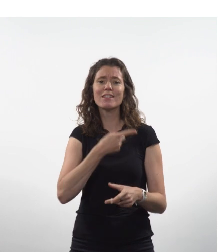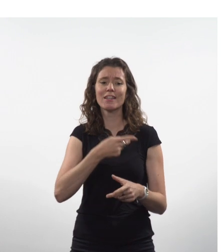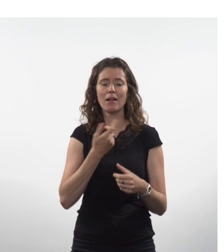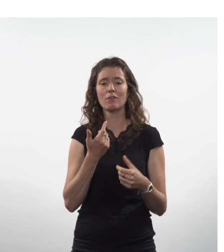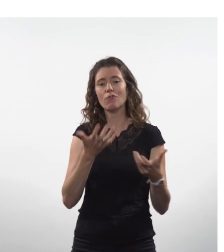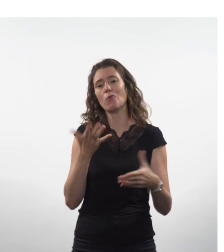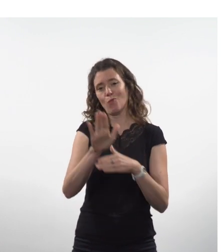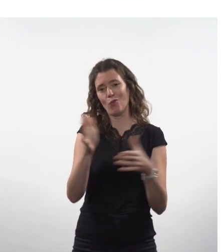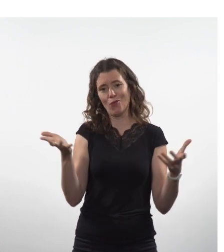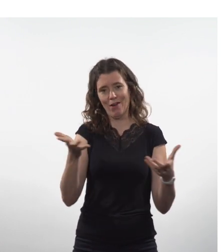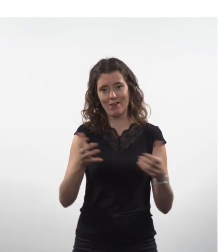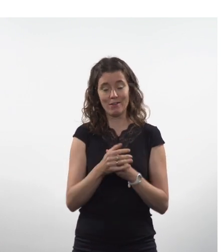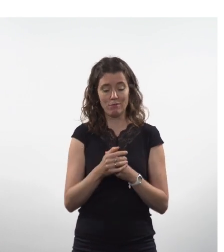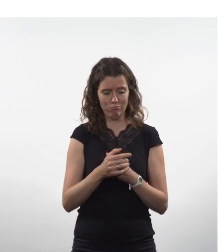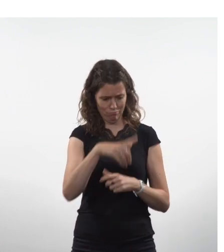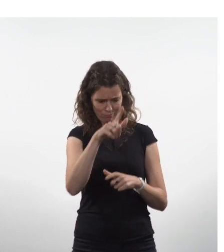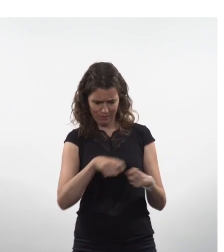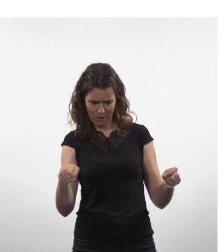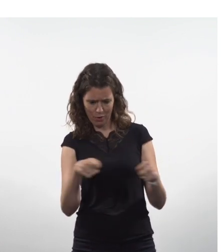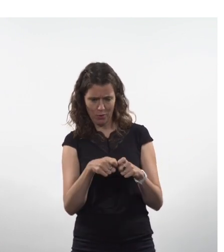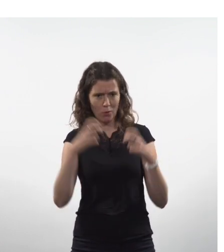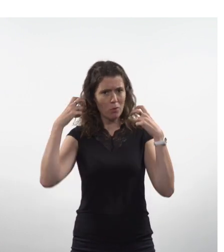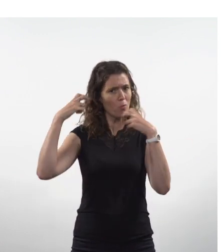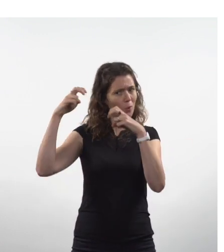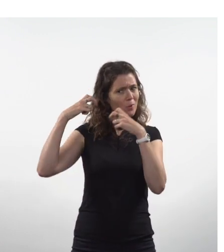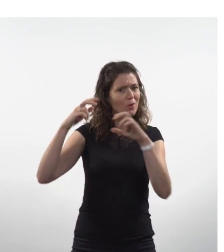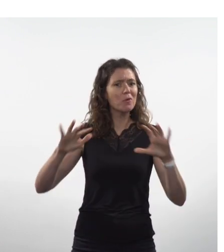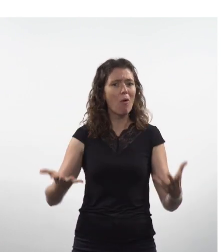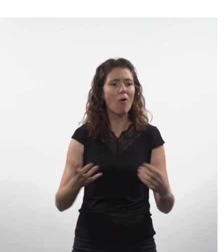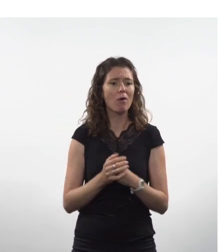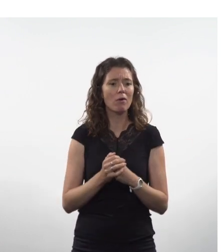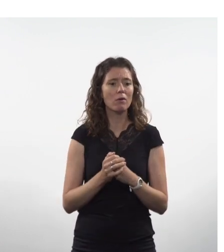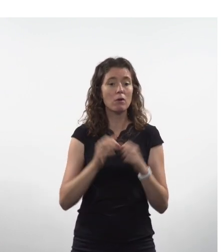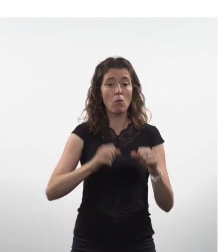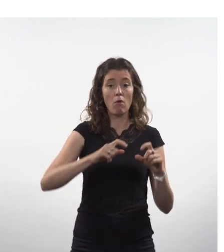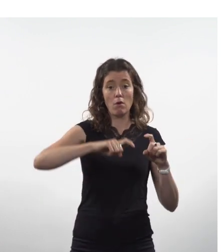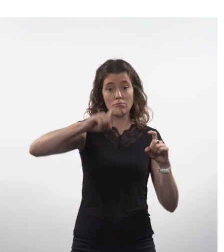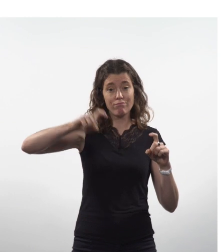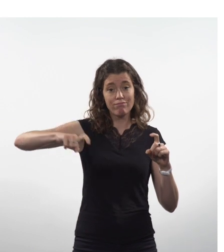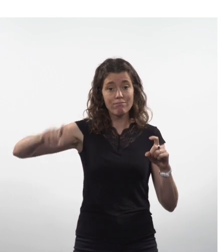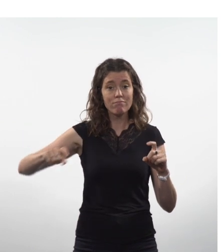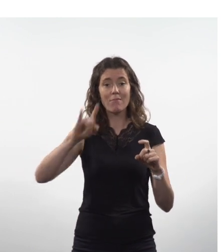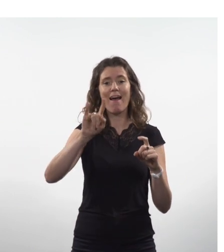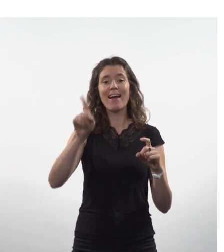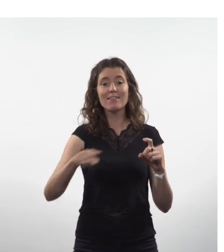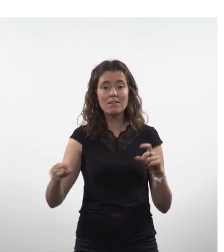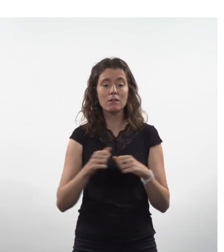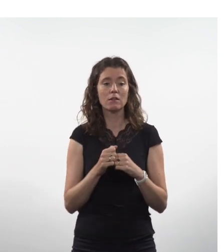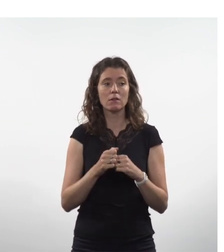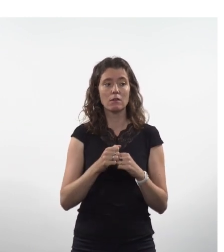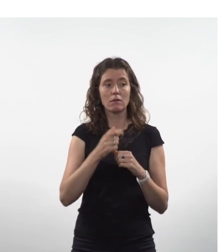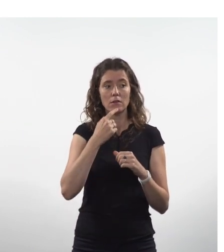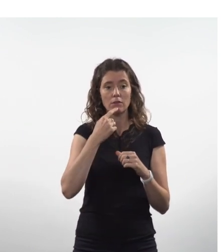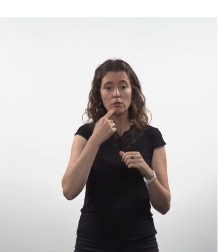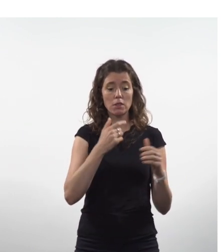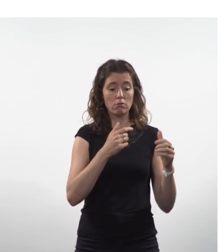vous montrer que comment on évalue le bruit. Le bruit, ça peut être en fréquence, en hertz, c'est-à-dire que ça permet de